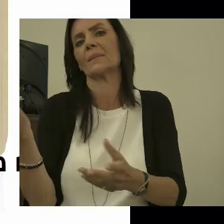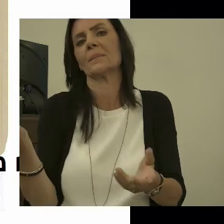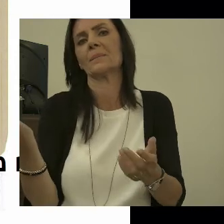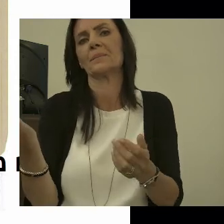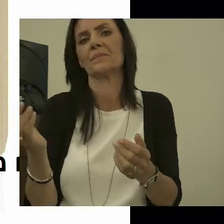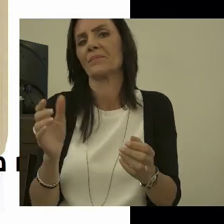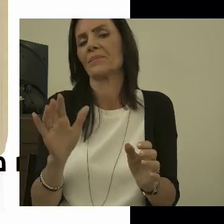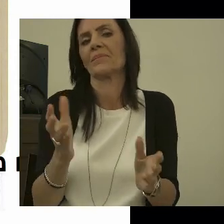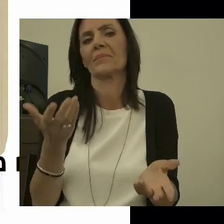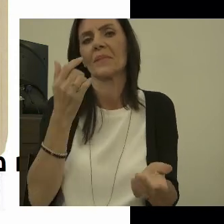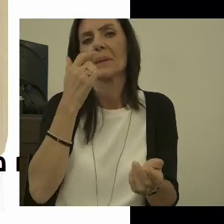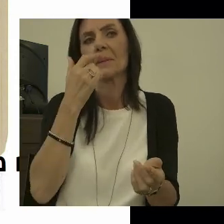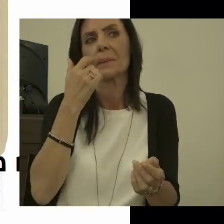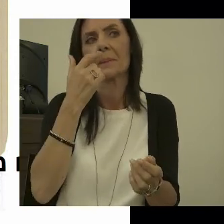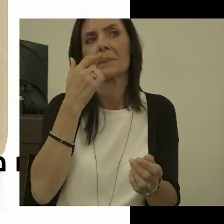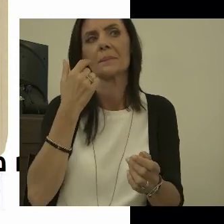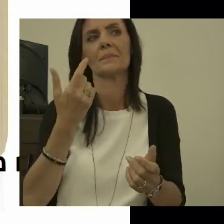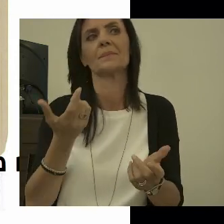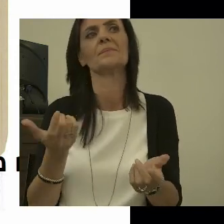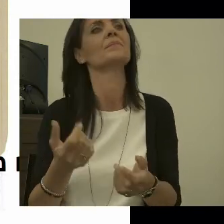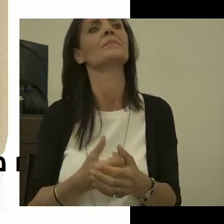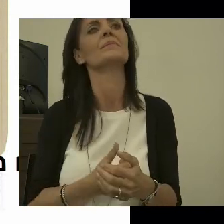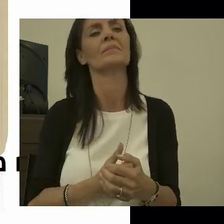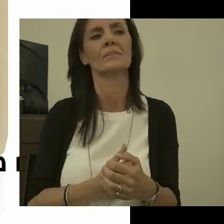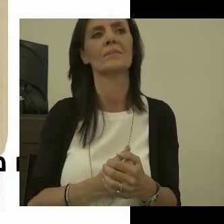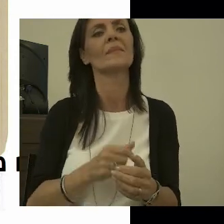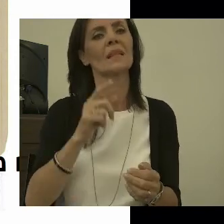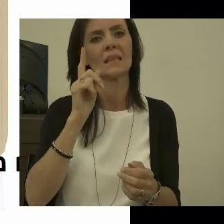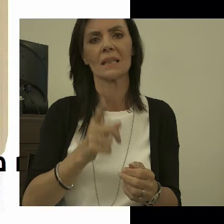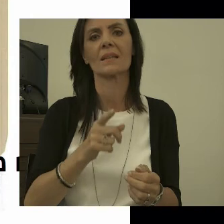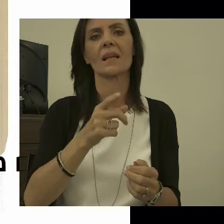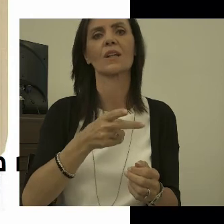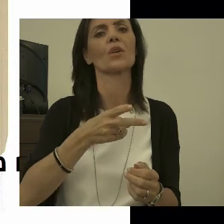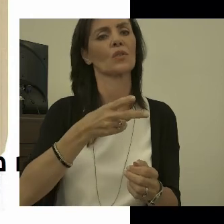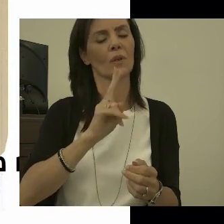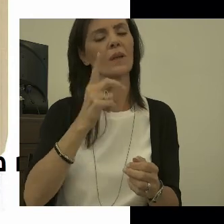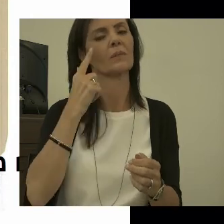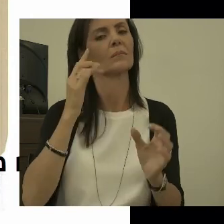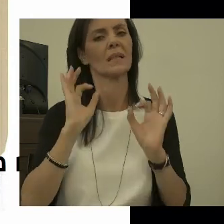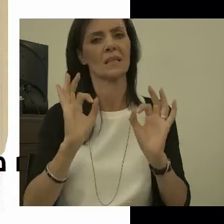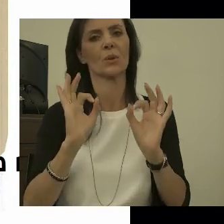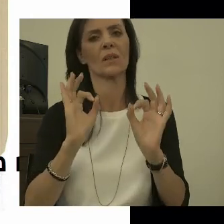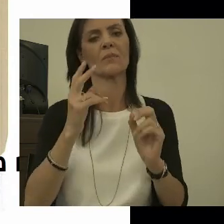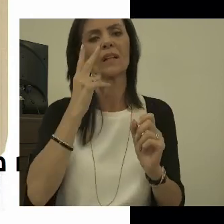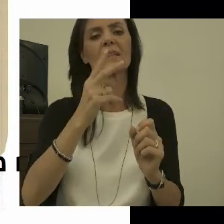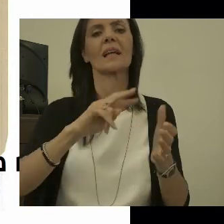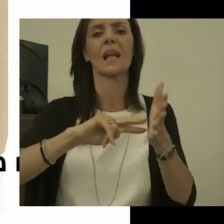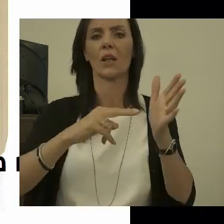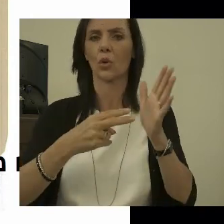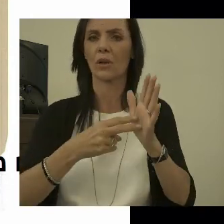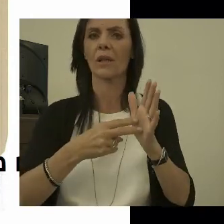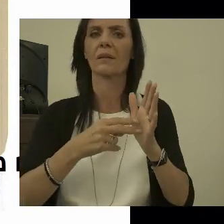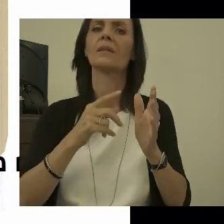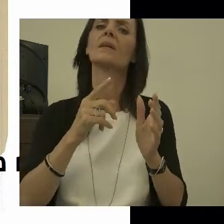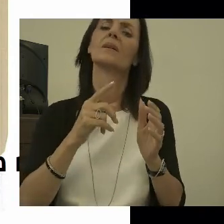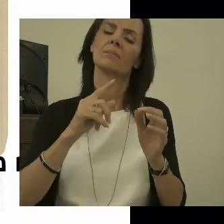ניתוח כירורגי שהשופלים יעברו בין העצים. צריך להיות יותר ריאליים. אני חושבת שצריך להסתכל על התוכנית הזו